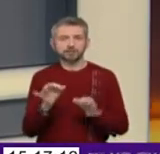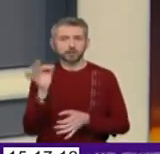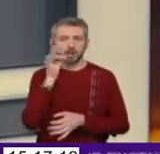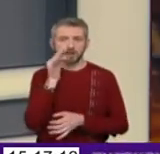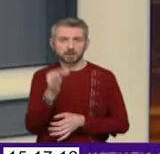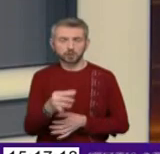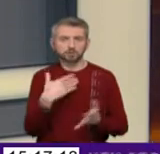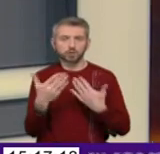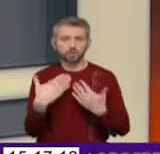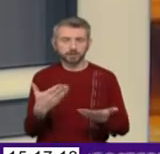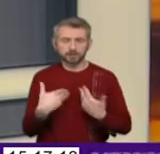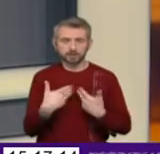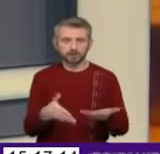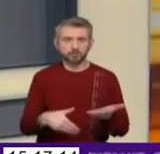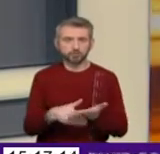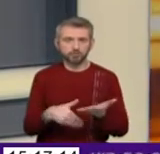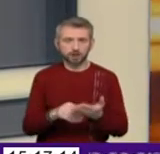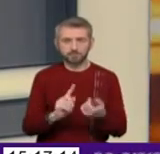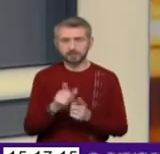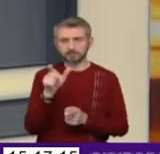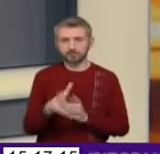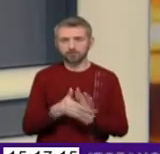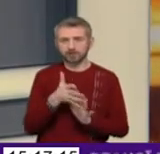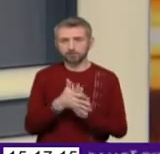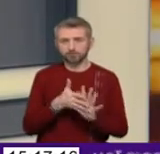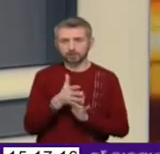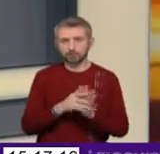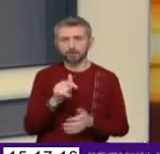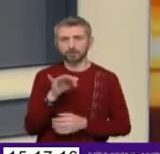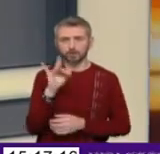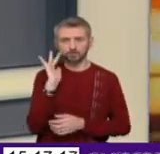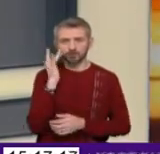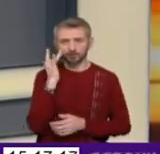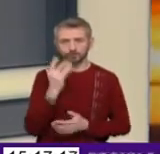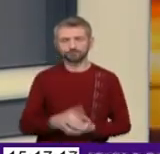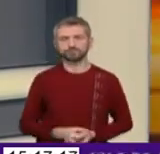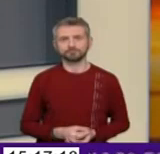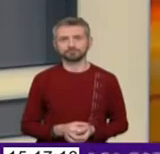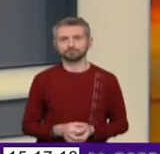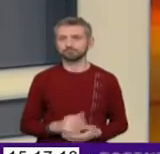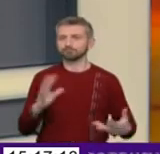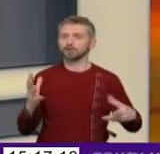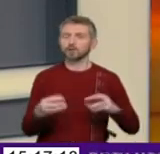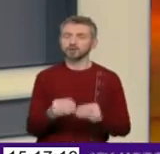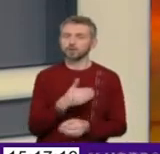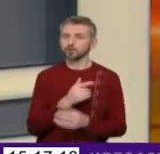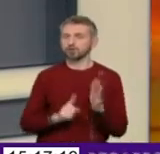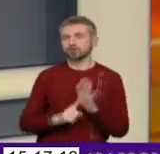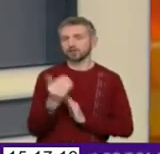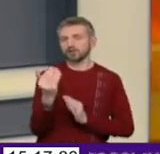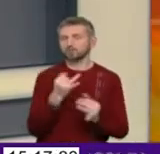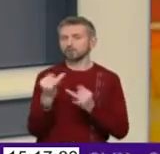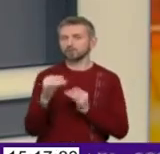нагадаю, що нам з вами допомагає перекладач жестової мови Ігор Шавро. Отже, пані Наталія, я хочу розпочати з вами